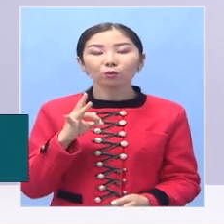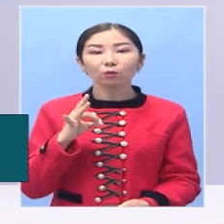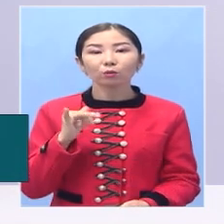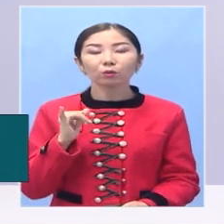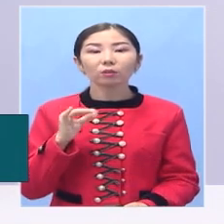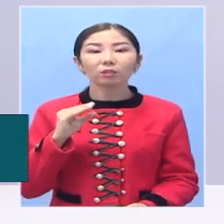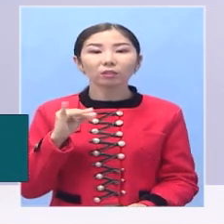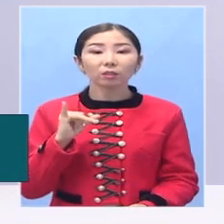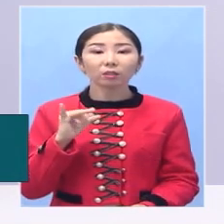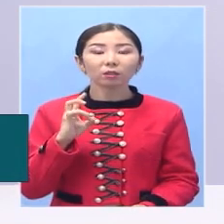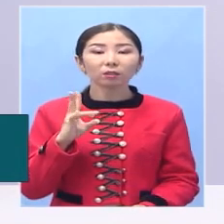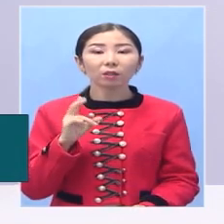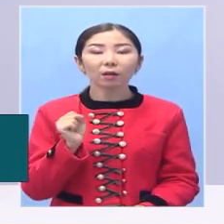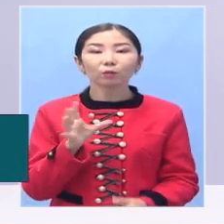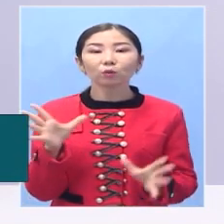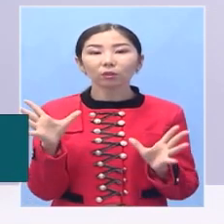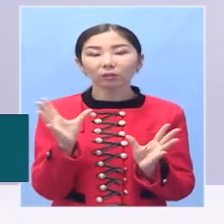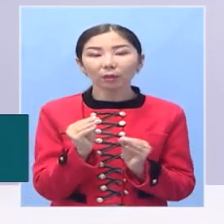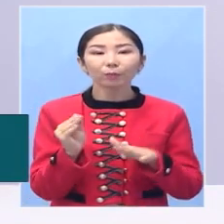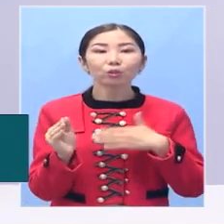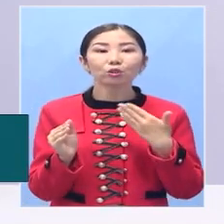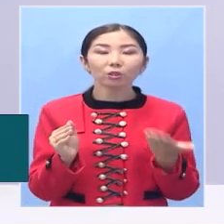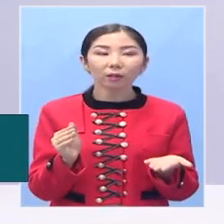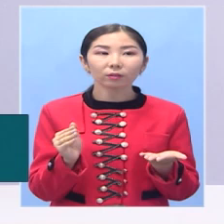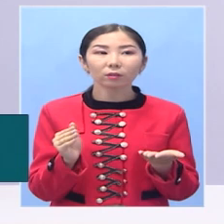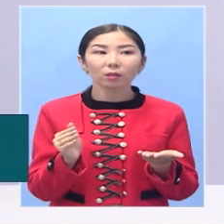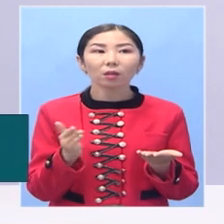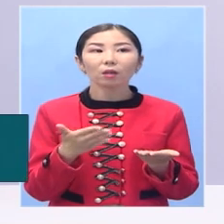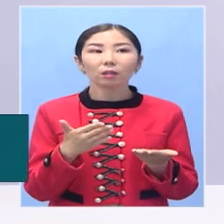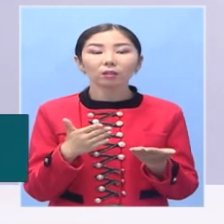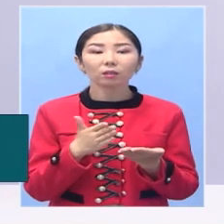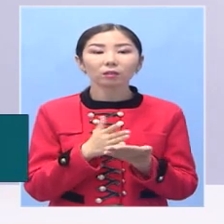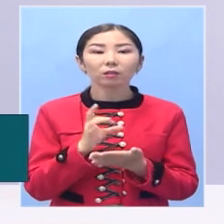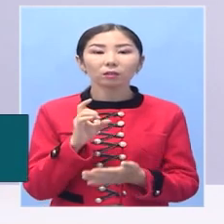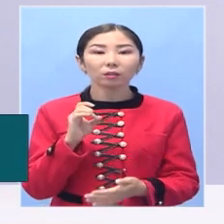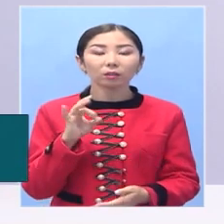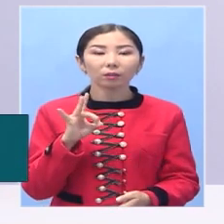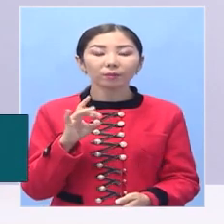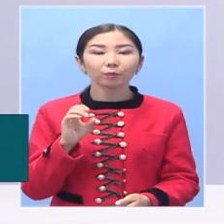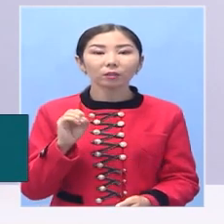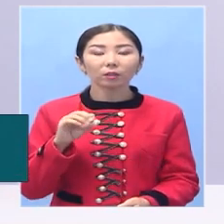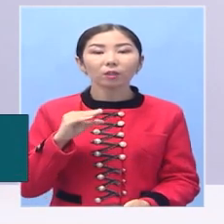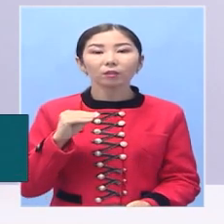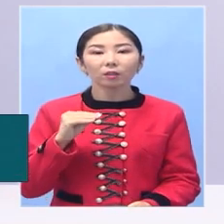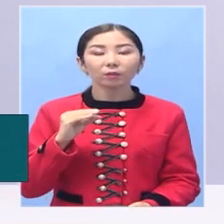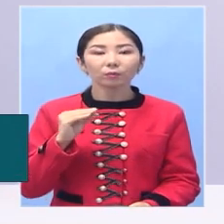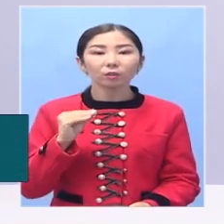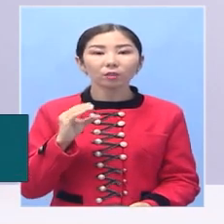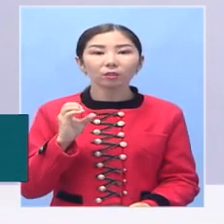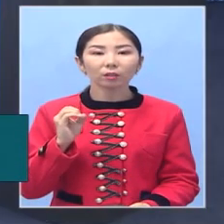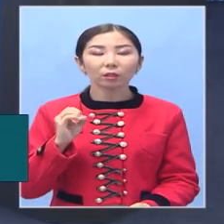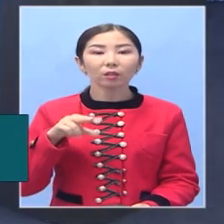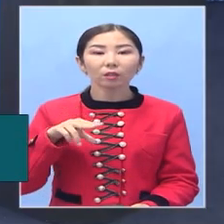көшесі толықтай бір жағымен мына рельс Жылаевтан өтетін рельстан темір